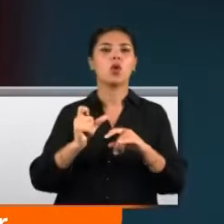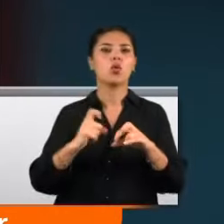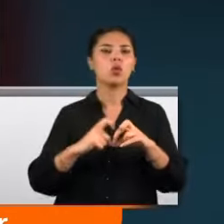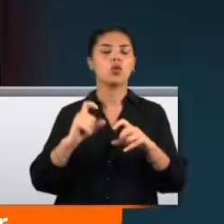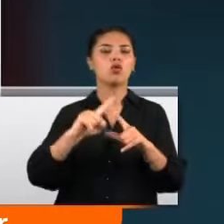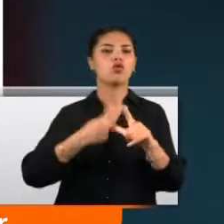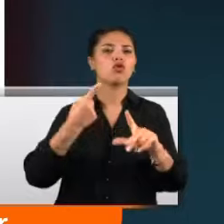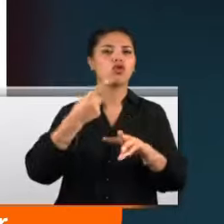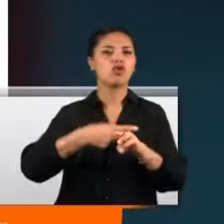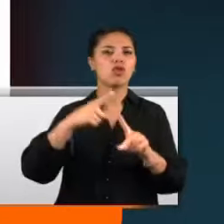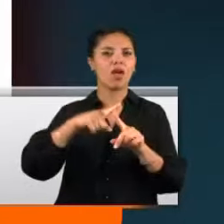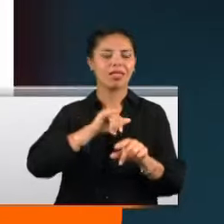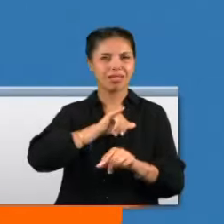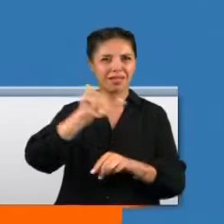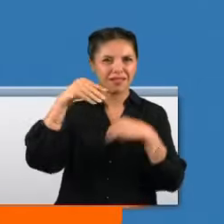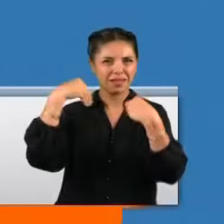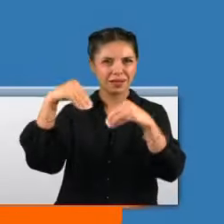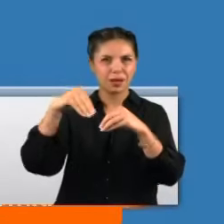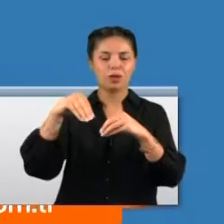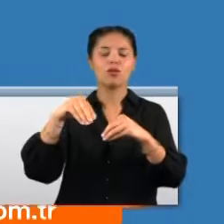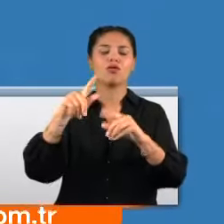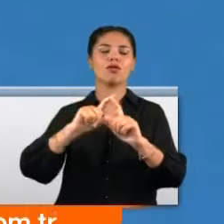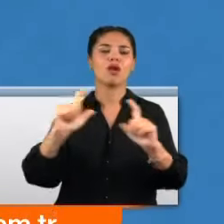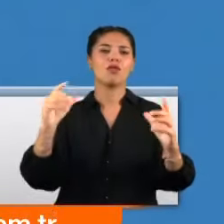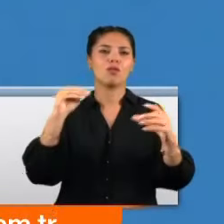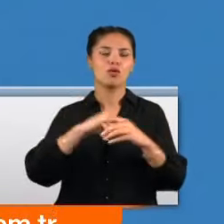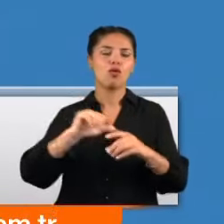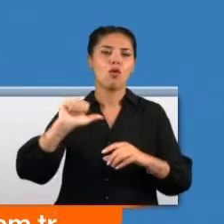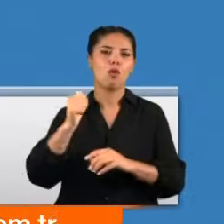ilişkileri konusunda dönüm noktası olacak dedi.